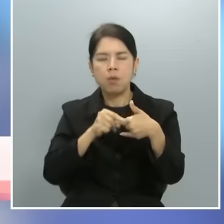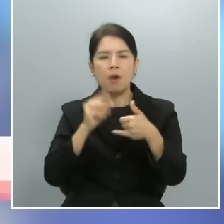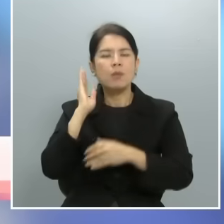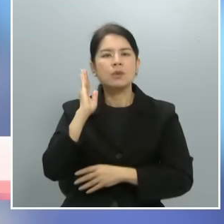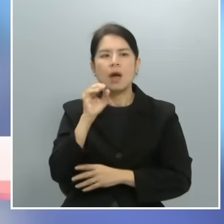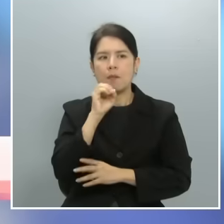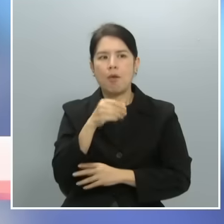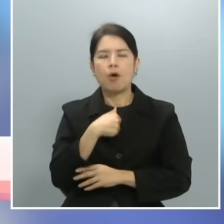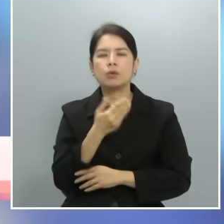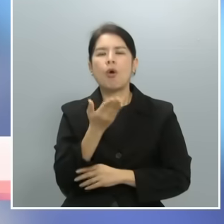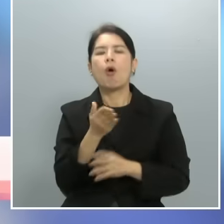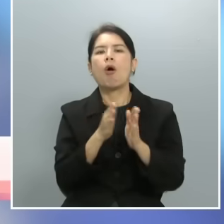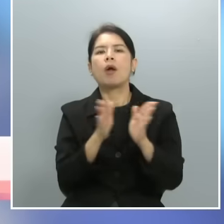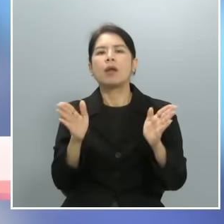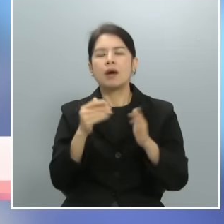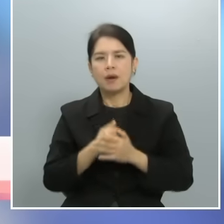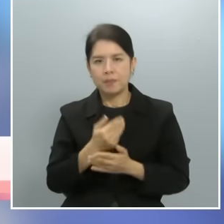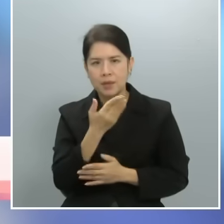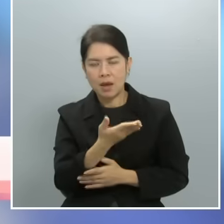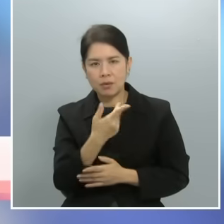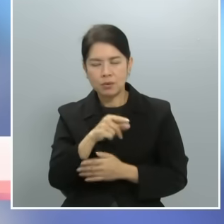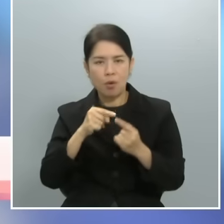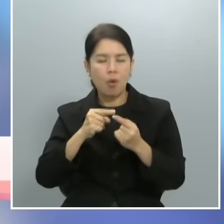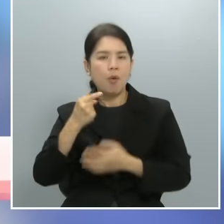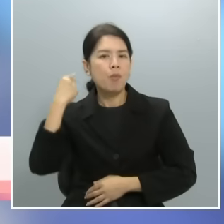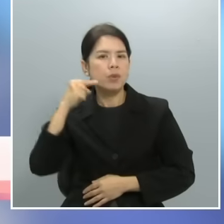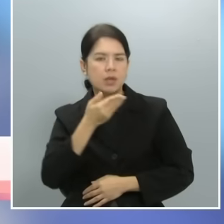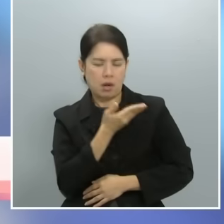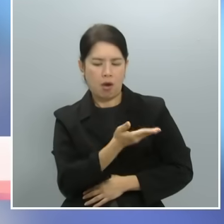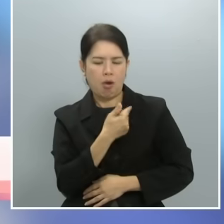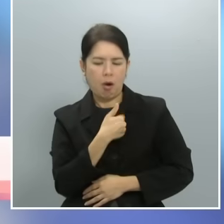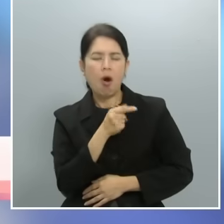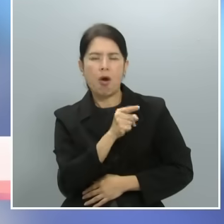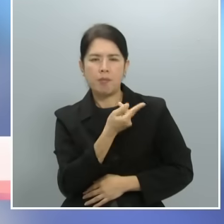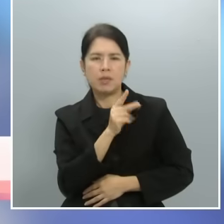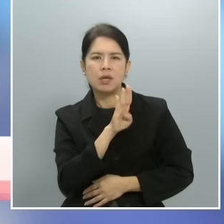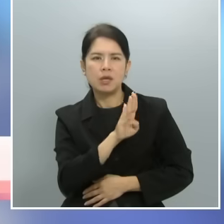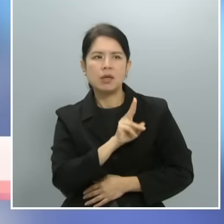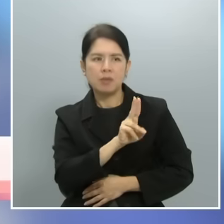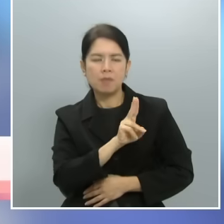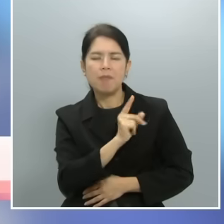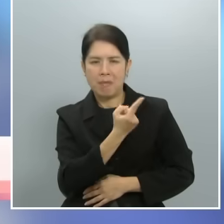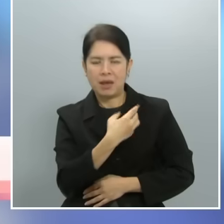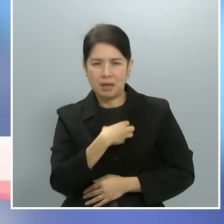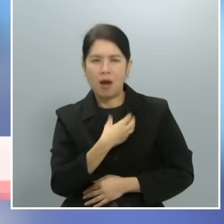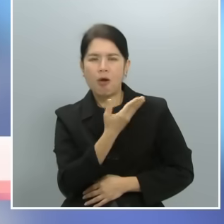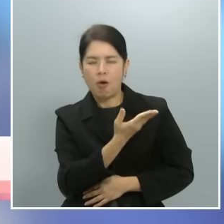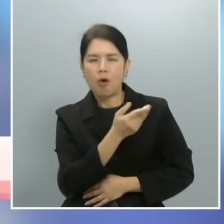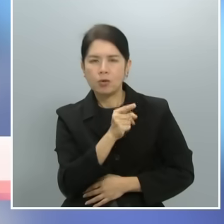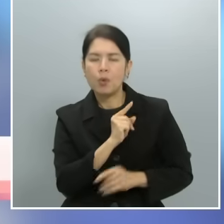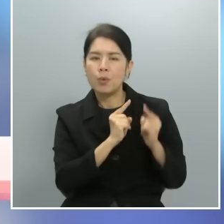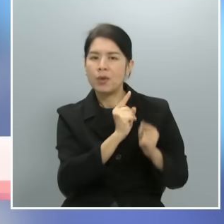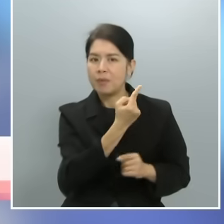จากนั้นไม่นานค่ะฝ่ายหญิงก็กลับมาขอคบใหม่ตนเองใจอ่อนค่ะยอมกลับไปคบหาด้วยพอกลับไปทั้